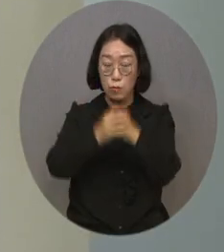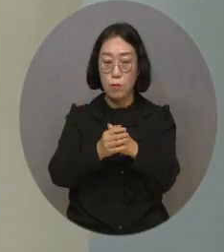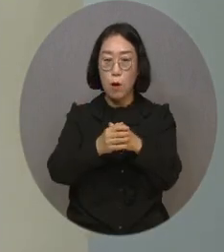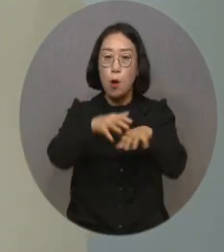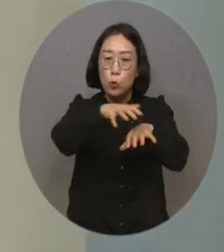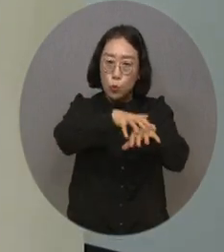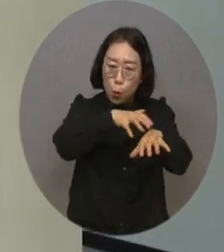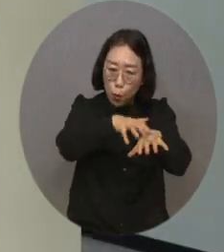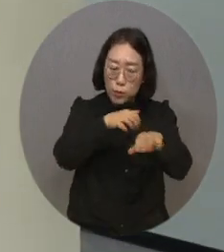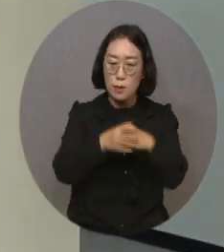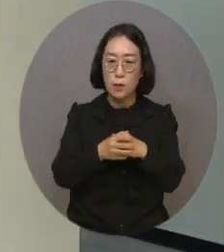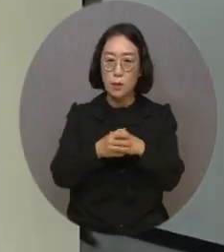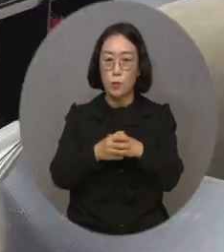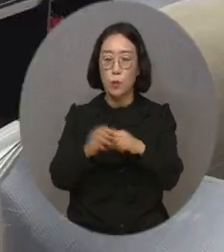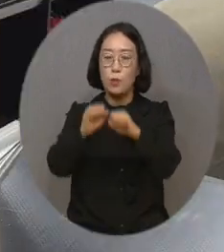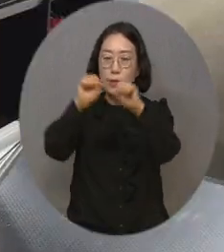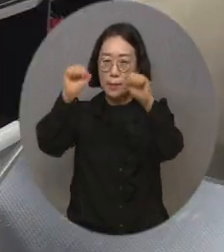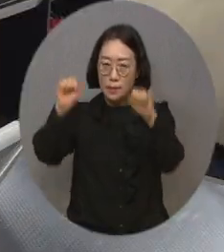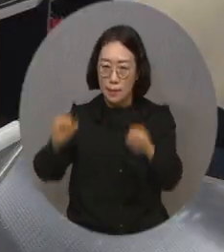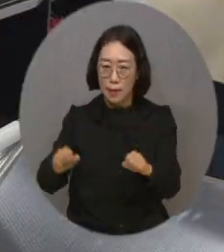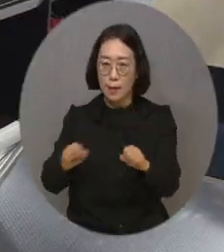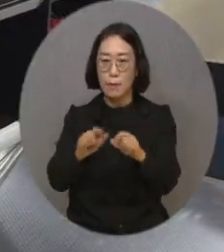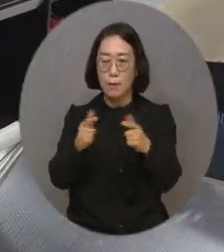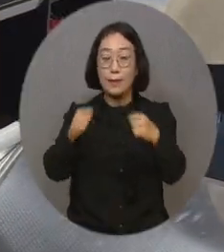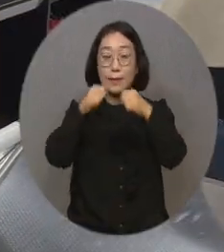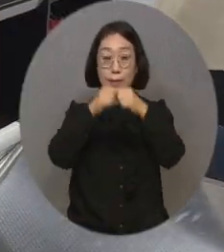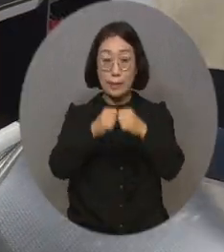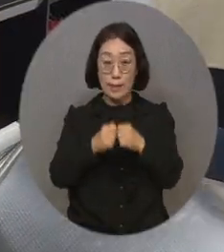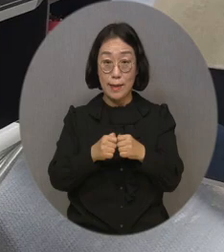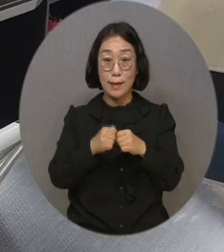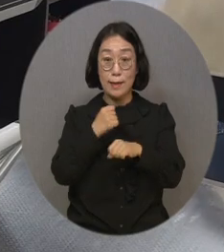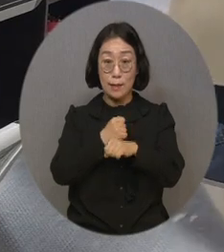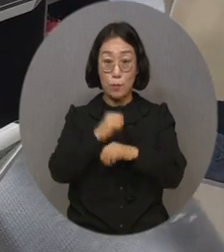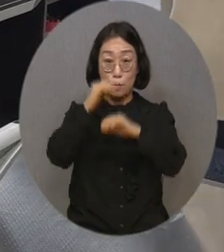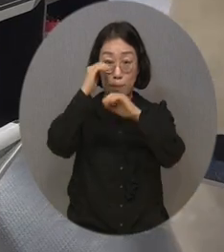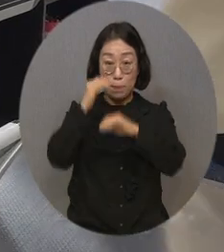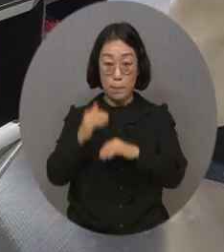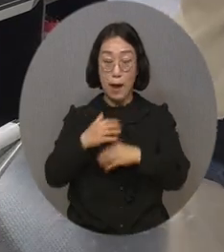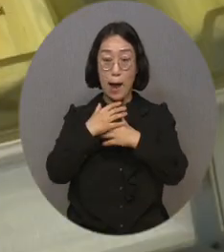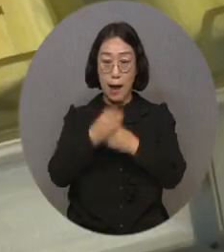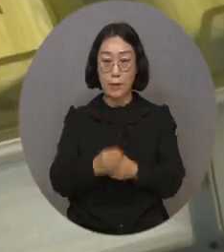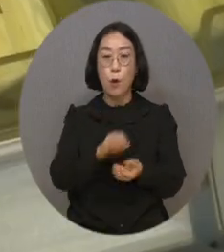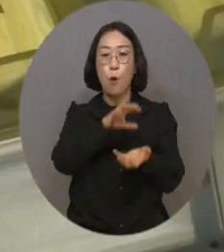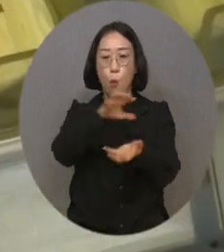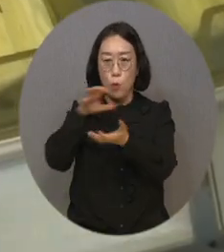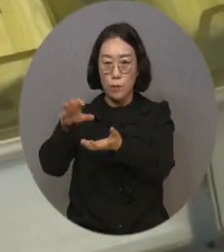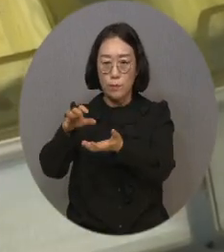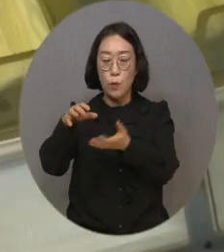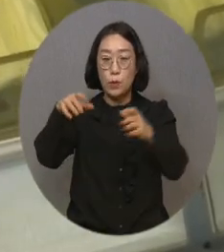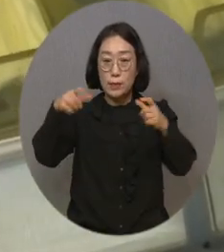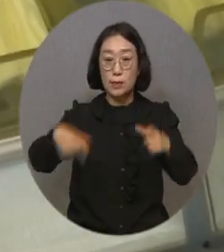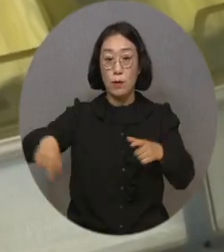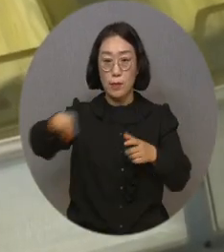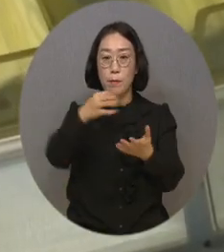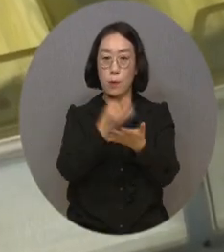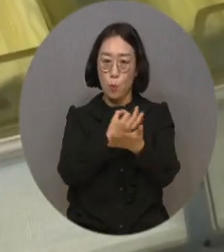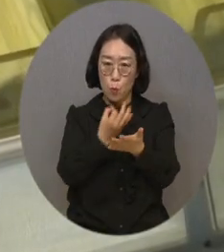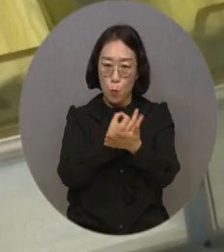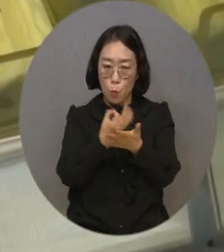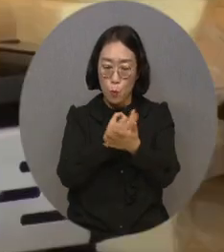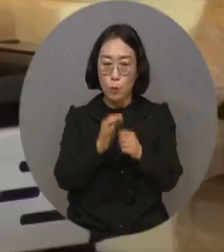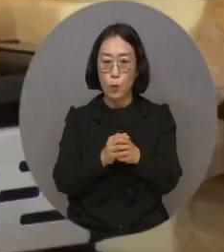조직화와 로컬푸드의 기획 생산 체계 구축으로 농산물의 안정적인 공급, 임실군 지역 농민들의 소득